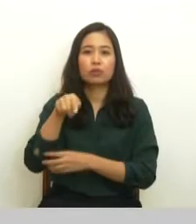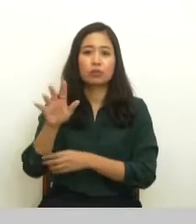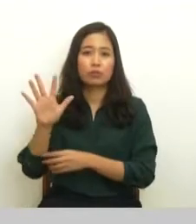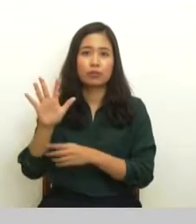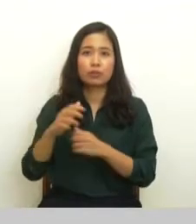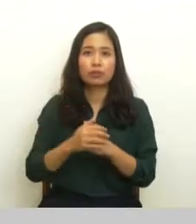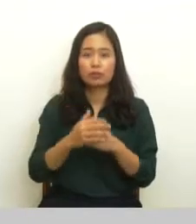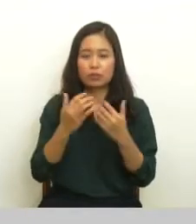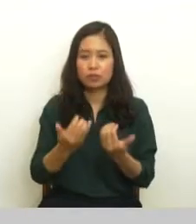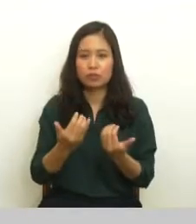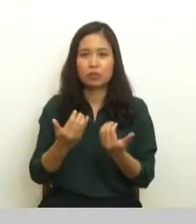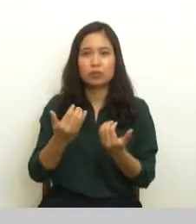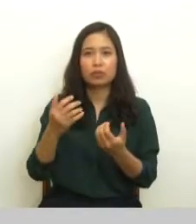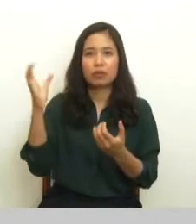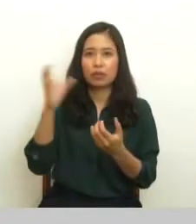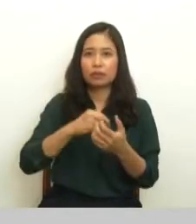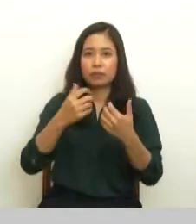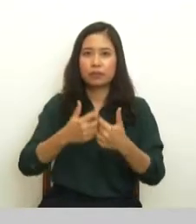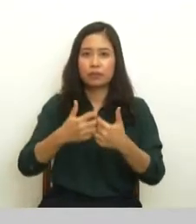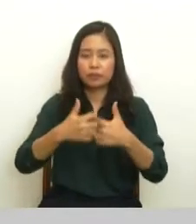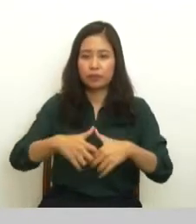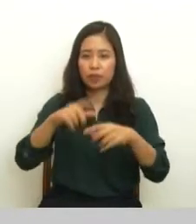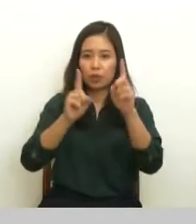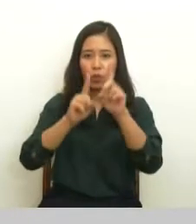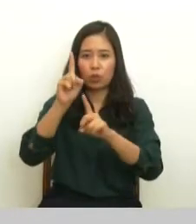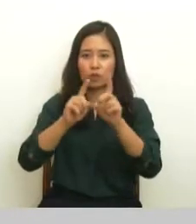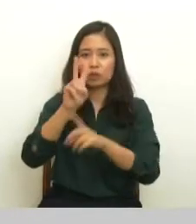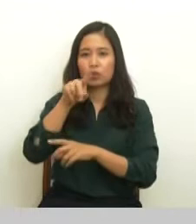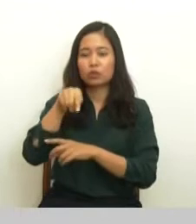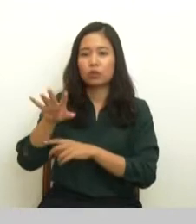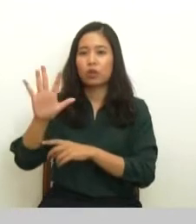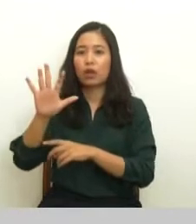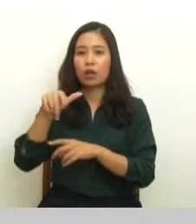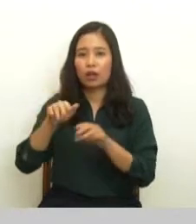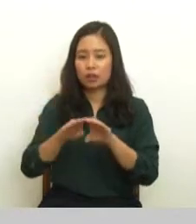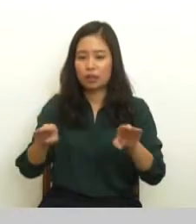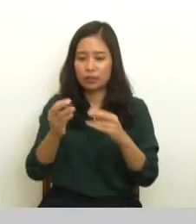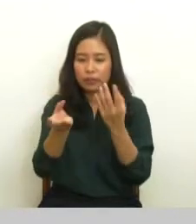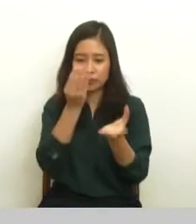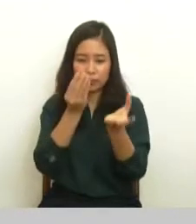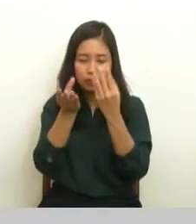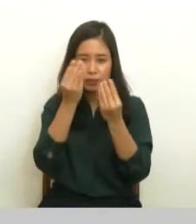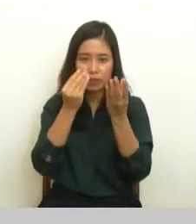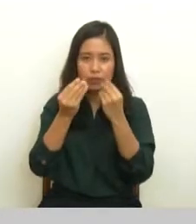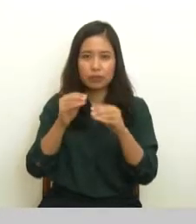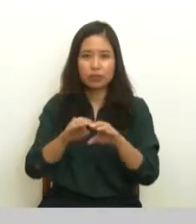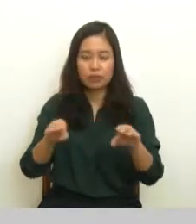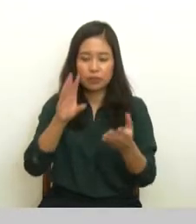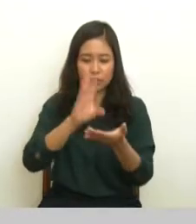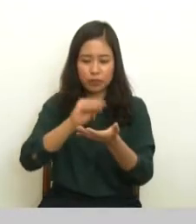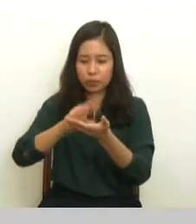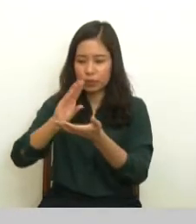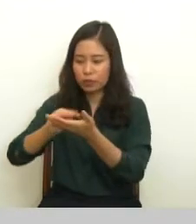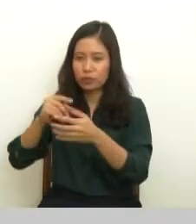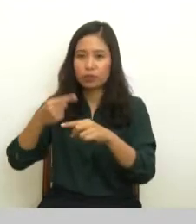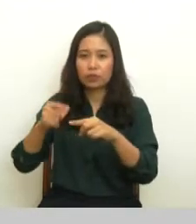ได้นำเครองวดค่าฝูน PM 2.5มาติดตั้งให้เด็กๆ ยได้เรีนรู้และเก็บรบรวมข้มูลบนทึกค่า